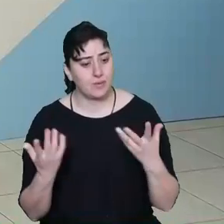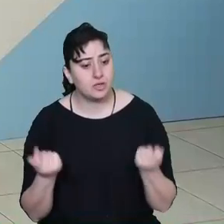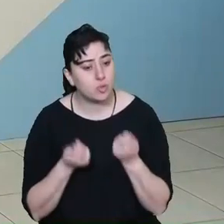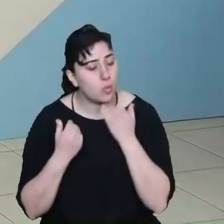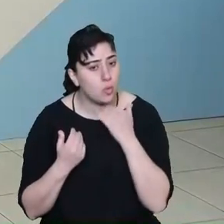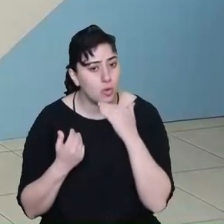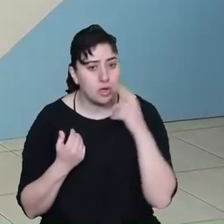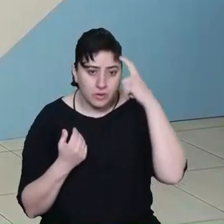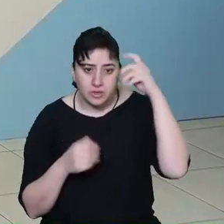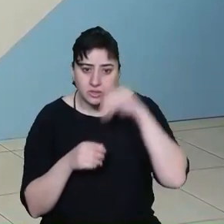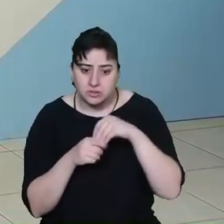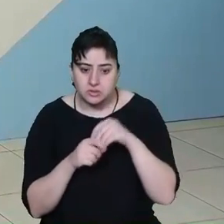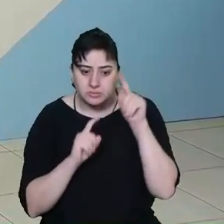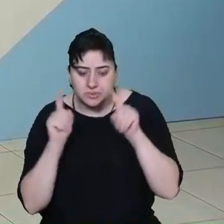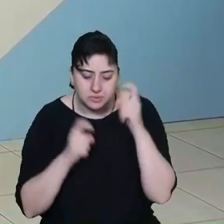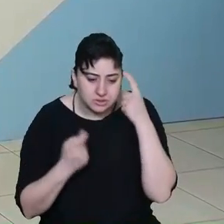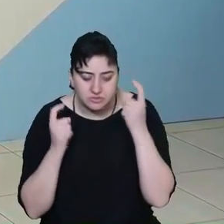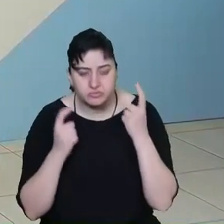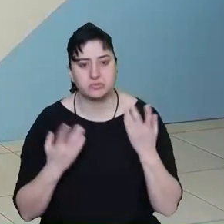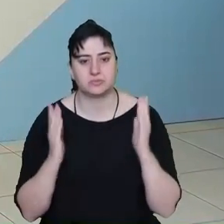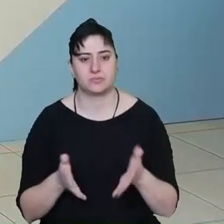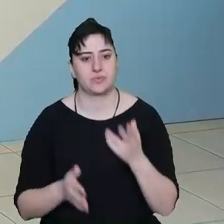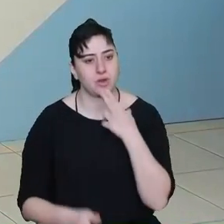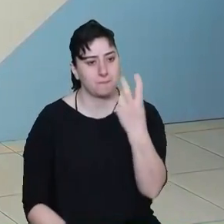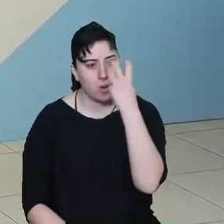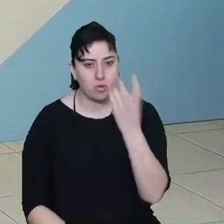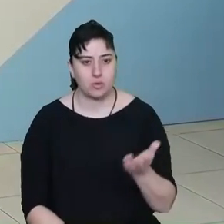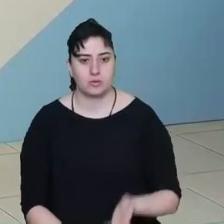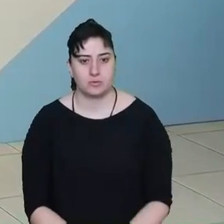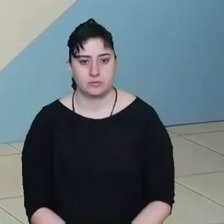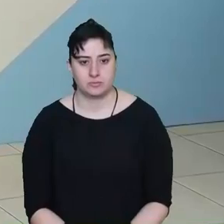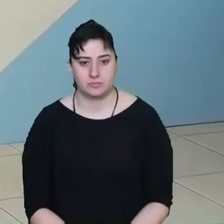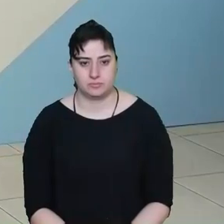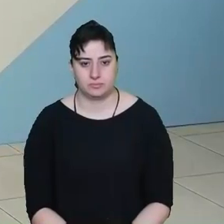Çalışamıyorum ki kafamda bilmece var. Kadın da bana bakıyor.